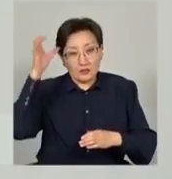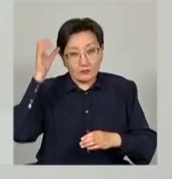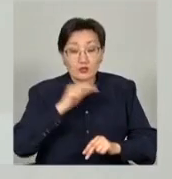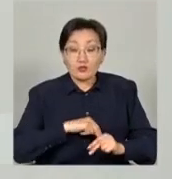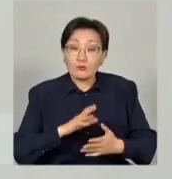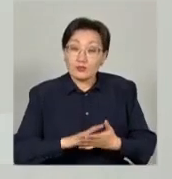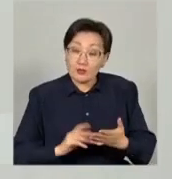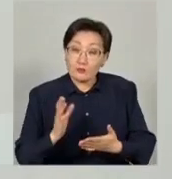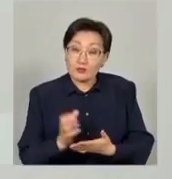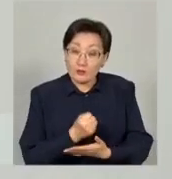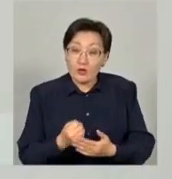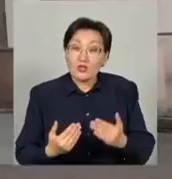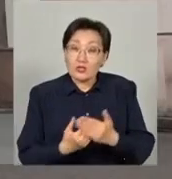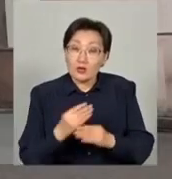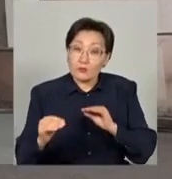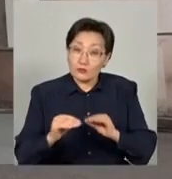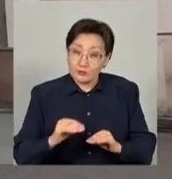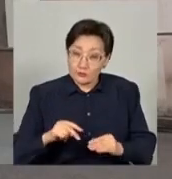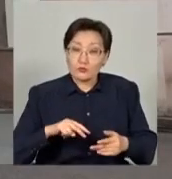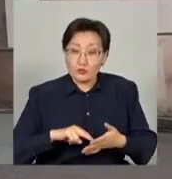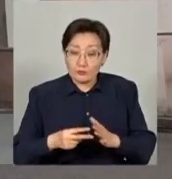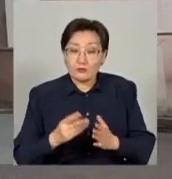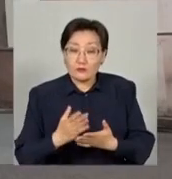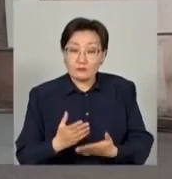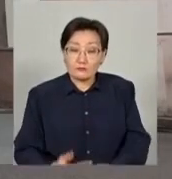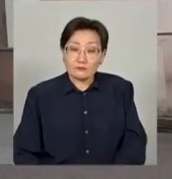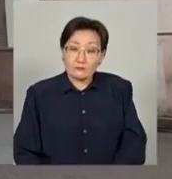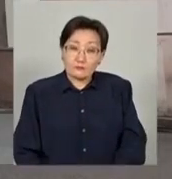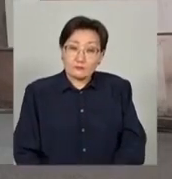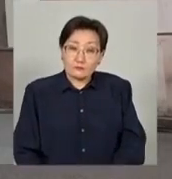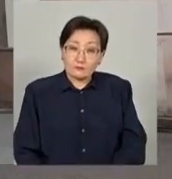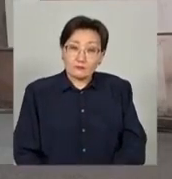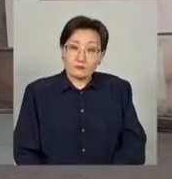Жаңа құрылғылар алуда жоспарда бар. Жадыра Омаржан, Сағындық Нарықов, Алматы телеарнасы.